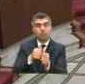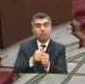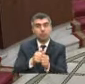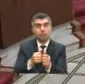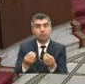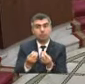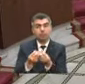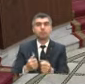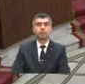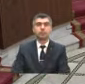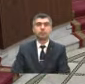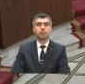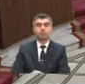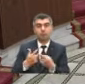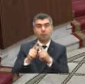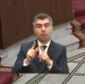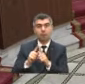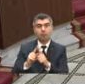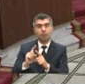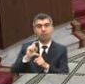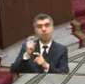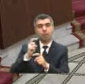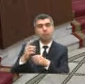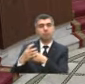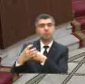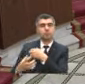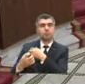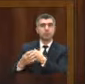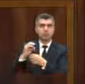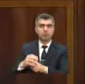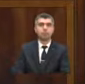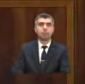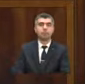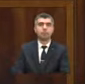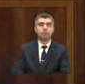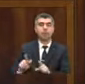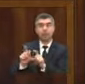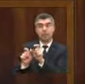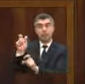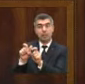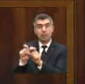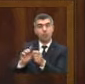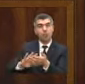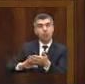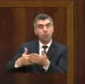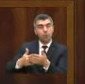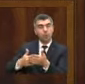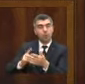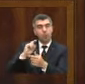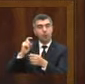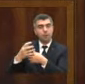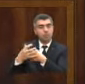الفئات المعنية بالمساهمة المهنية الموحدة. هذه الفئات المعنية بالمساهمة